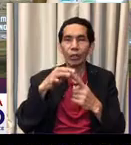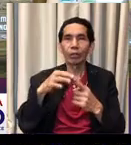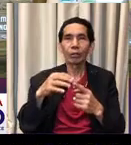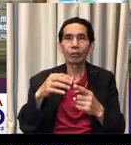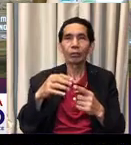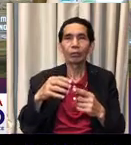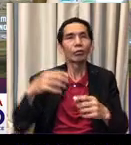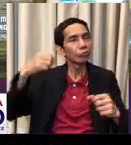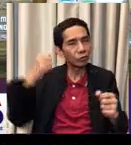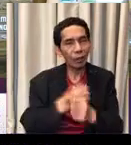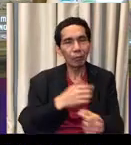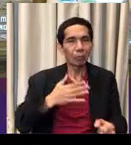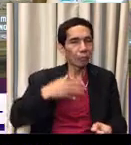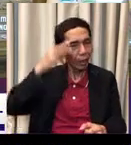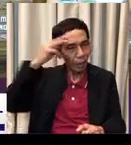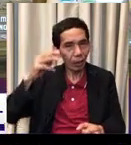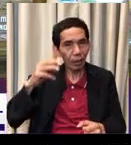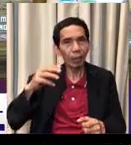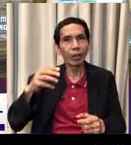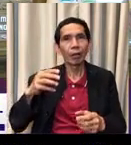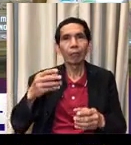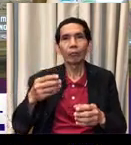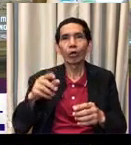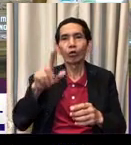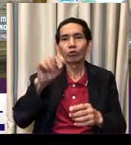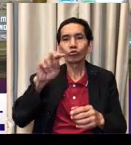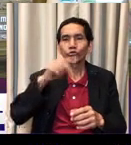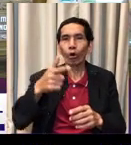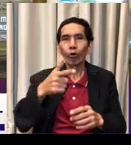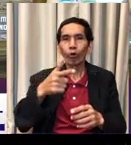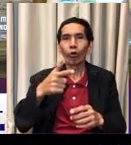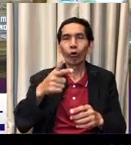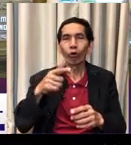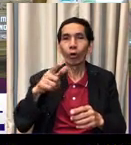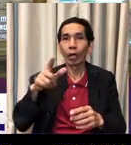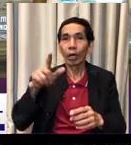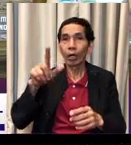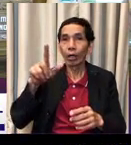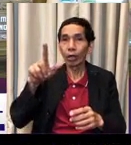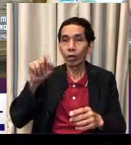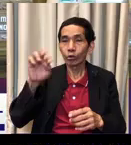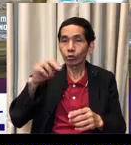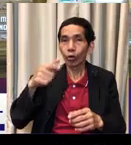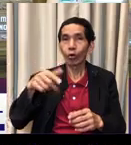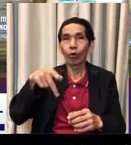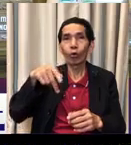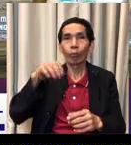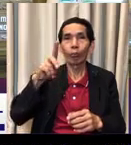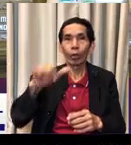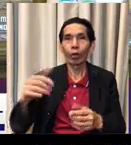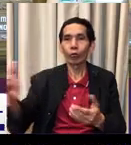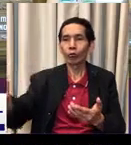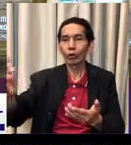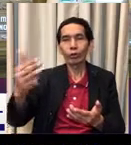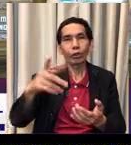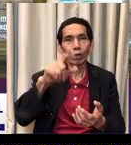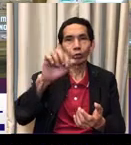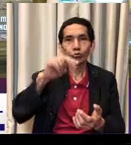Eh, sayang naman, Mayor. Magpapatong ako. Tandaan nyo, poli ako nung araw. Alam nyo yung poli? Kolektor ng